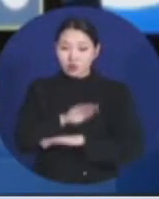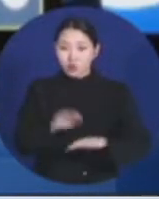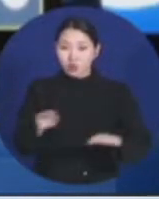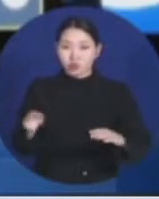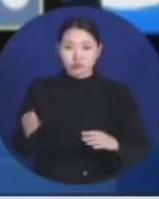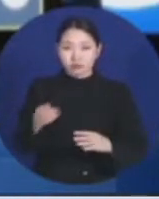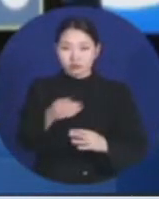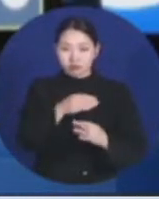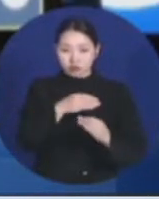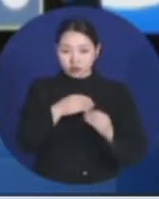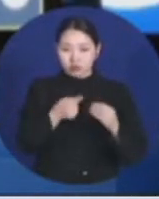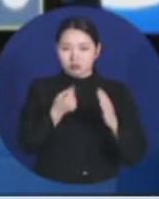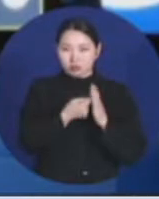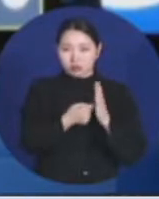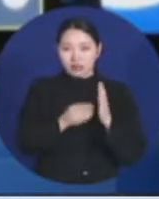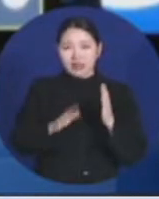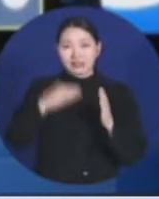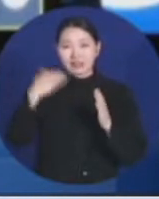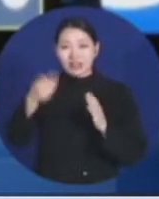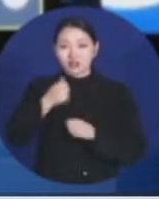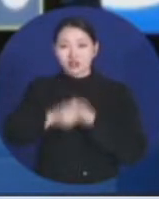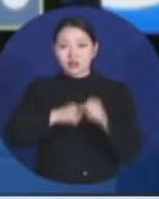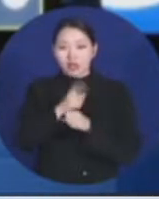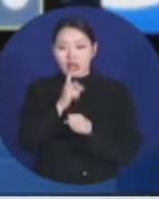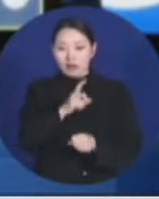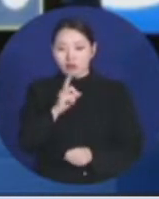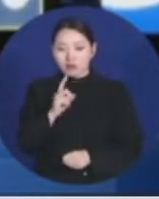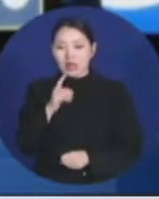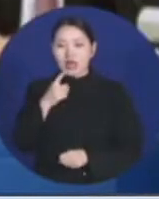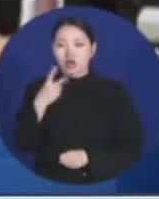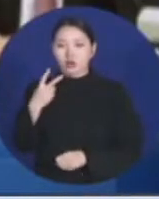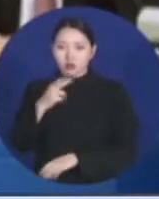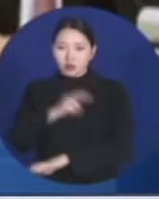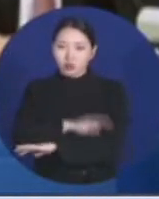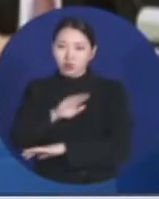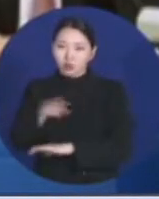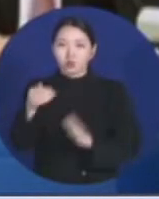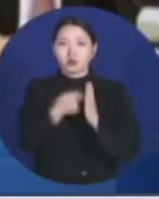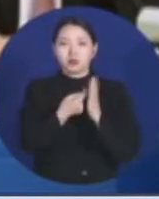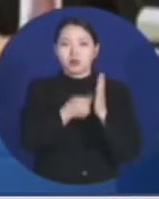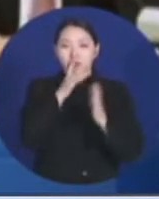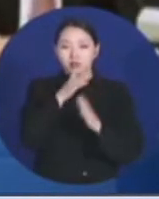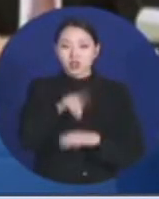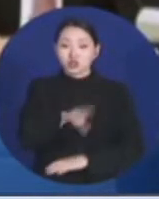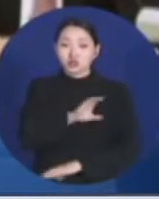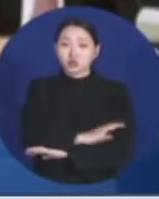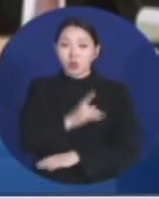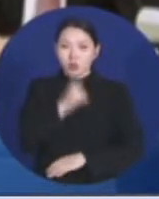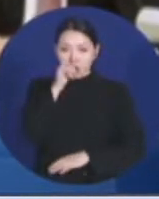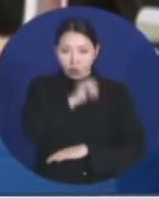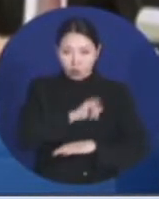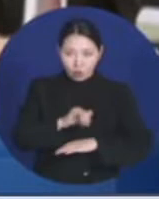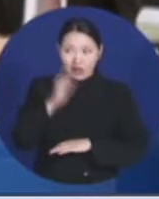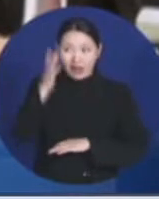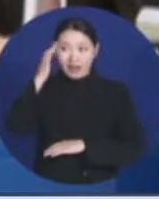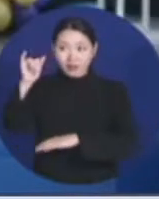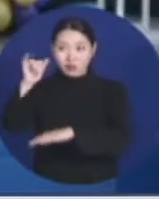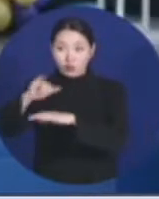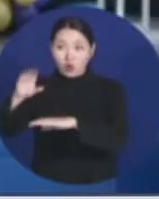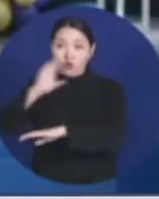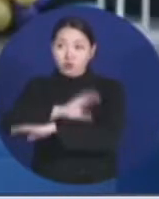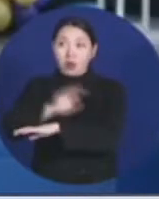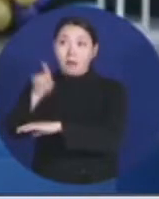сургуулийг бүрдүүлсэн ирэх жил 11 ба 12 дугаар ангийн хүүхдүүдийг бүртгэх гинэ. Энэ сургууль Монгол төдийгүй гадны бусад улсуудад сурж